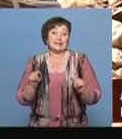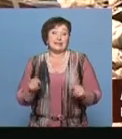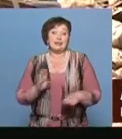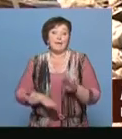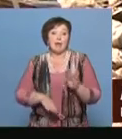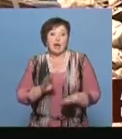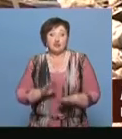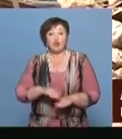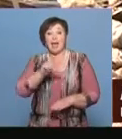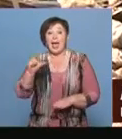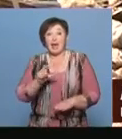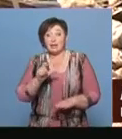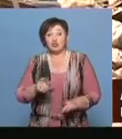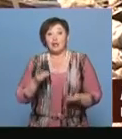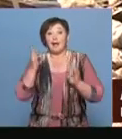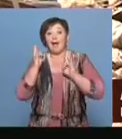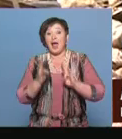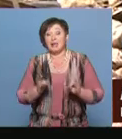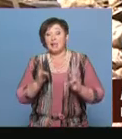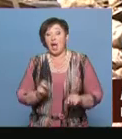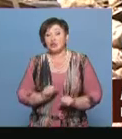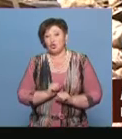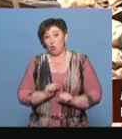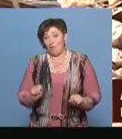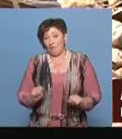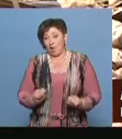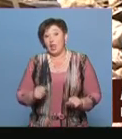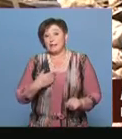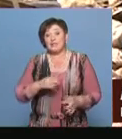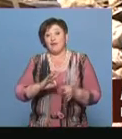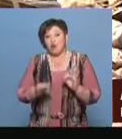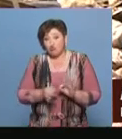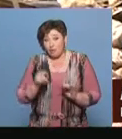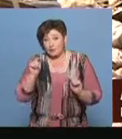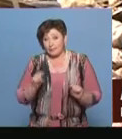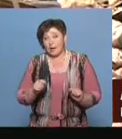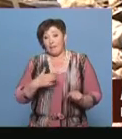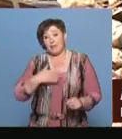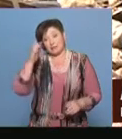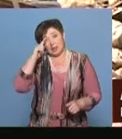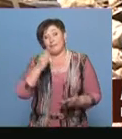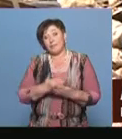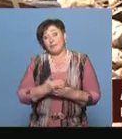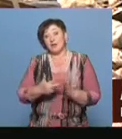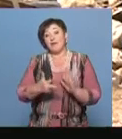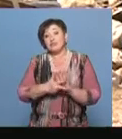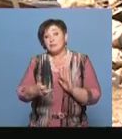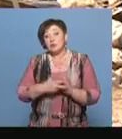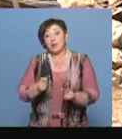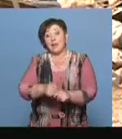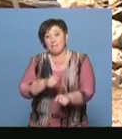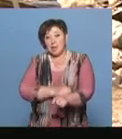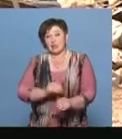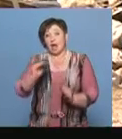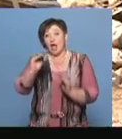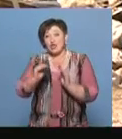практически экологическая катастрофа. Это окраина города Ижевска. Но мы с вами знаем, что примерно в 800 метрах ниже